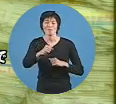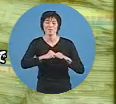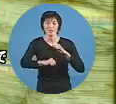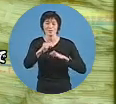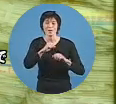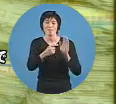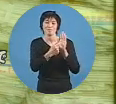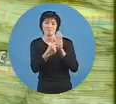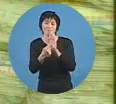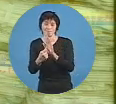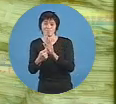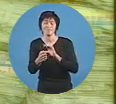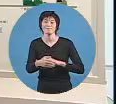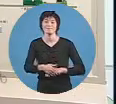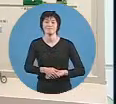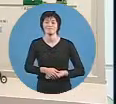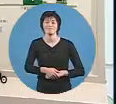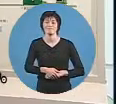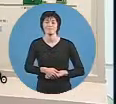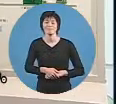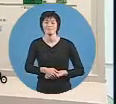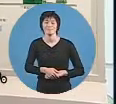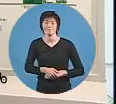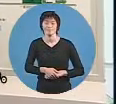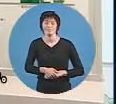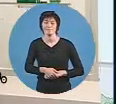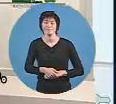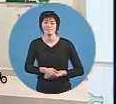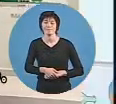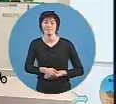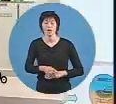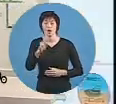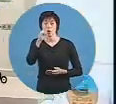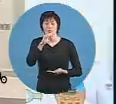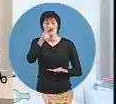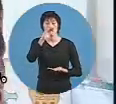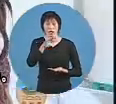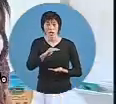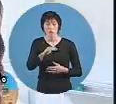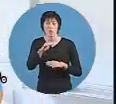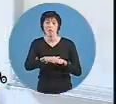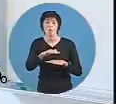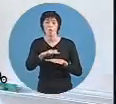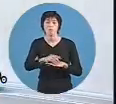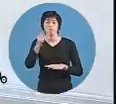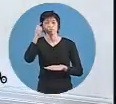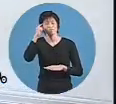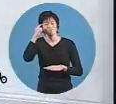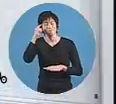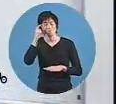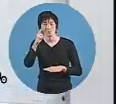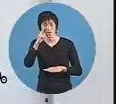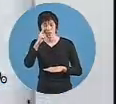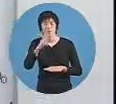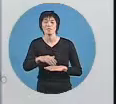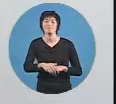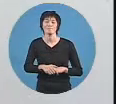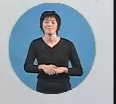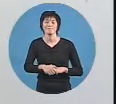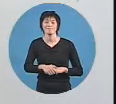していきます。 ではここでゴミの減量についてどのようにすればよいか考えてみ